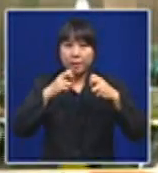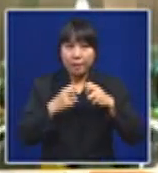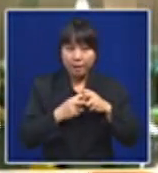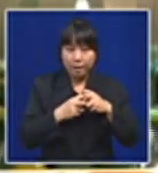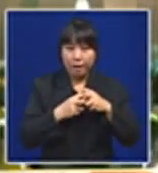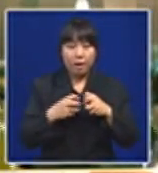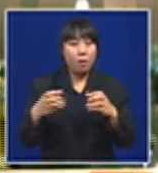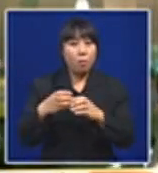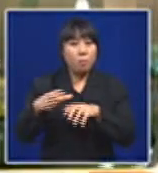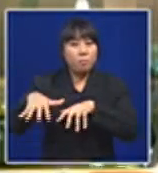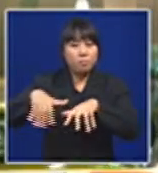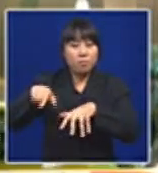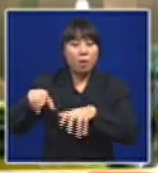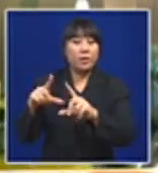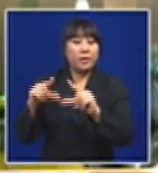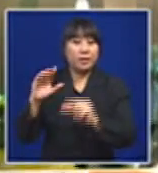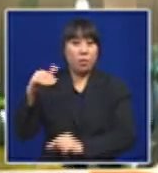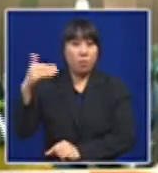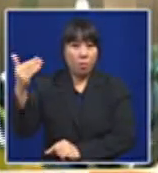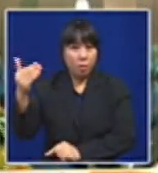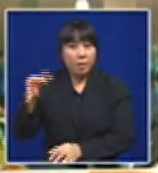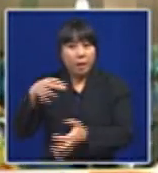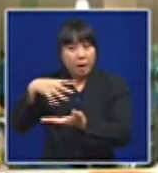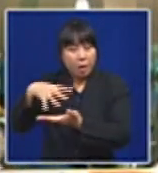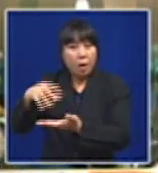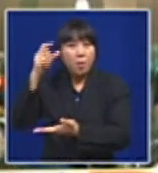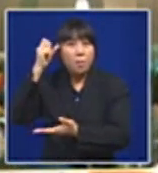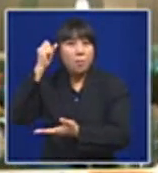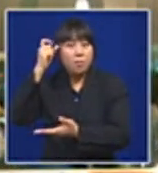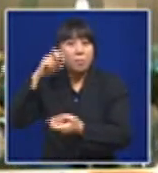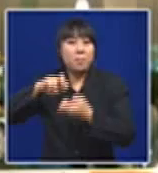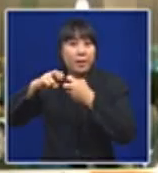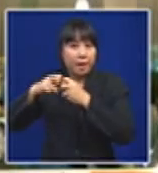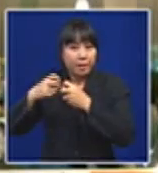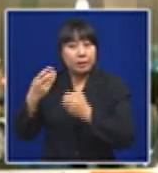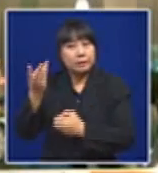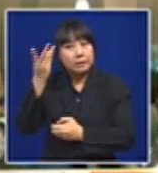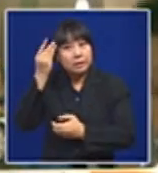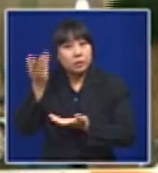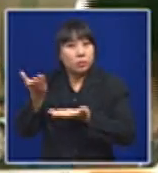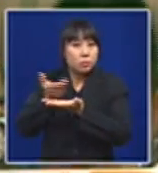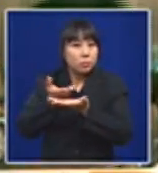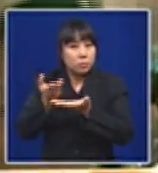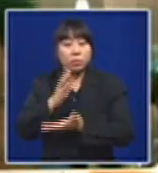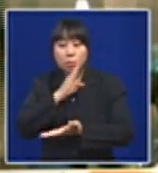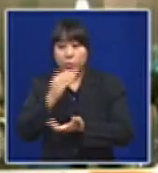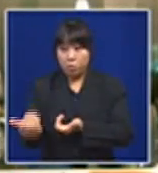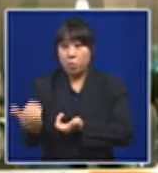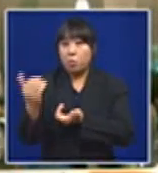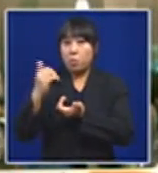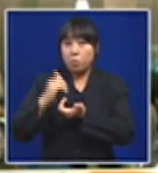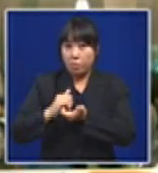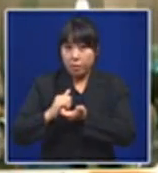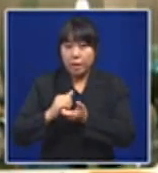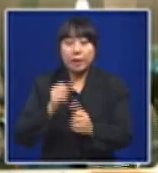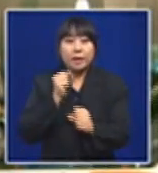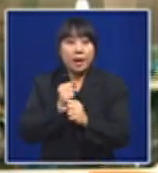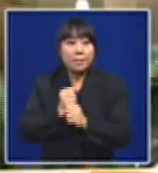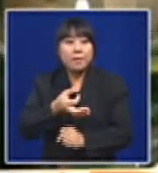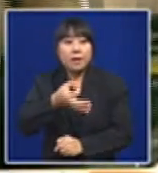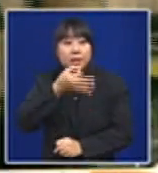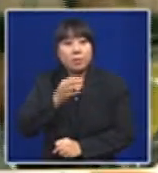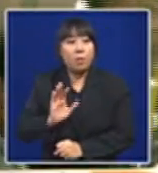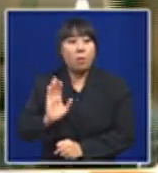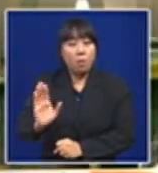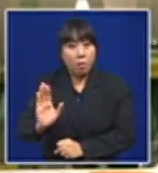ากับกลุ่มพี่น้องแท็กซี่ก่อนนะครับแล้วก็ให้เขาใช้ดุลพินิจร่วมกันกับเราว่าถ้าเขาร่วมมือแล้วเนี่ยการทำมาหากินเนี่ย